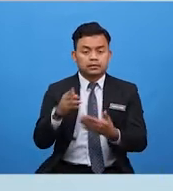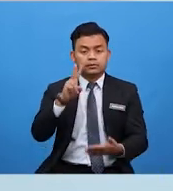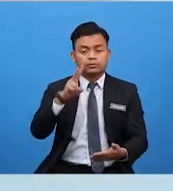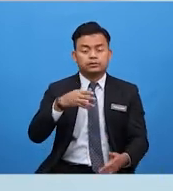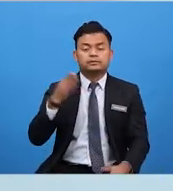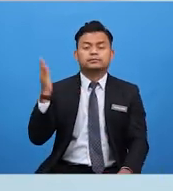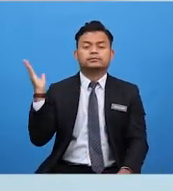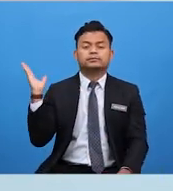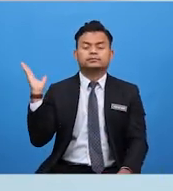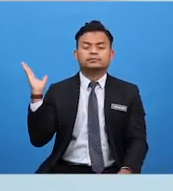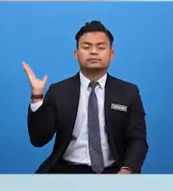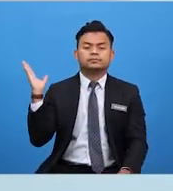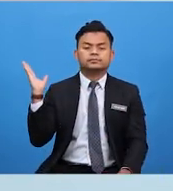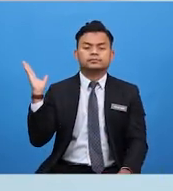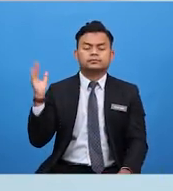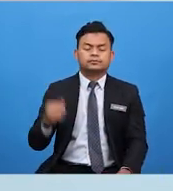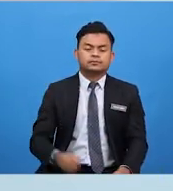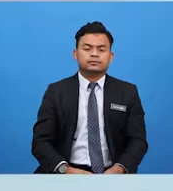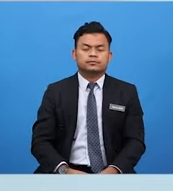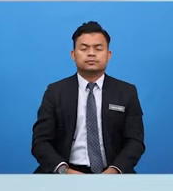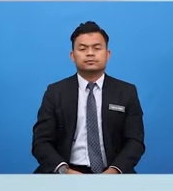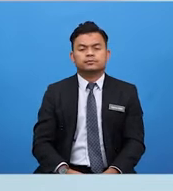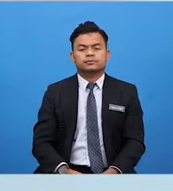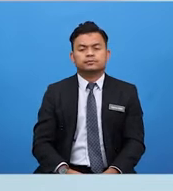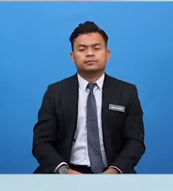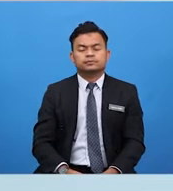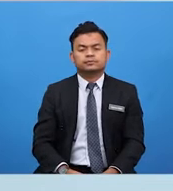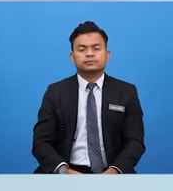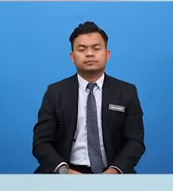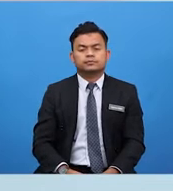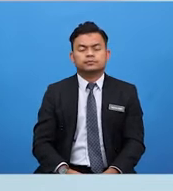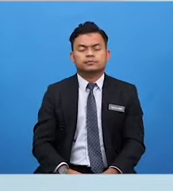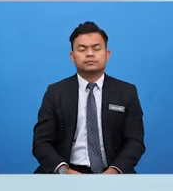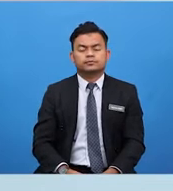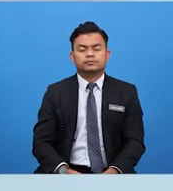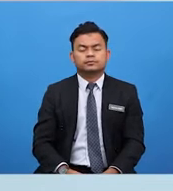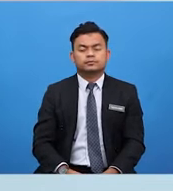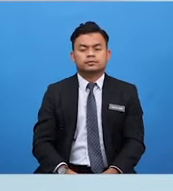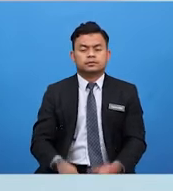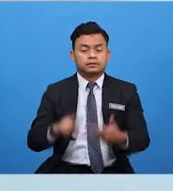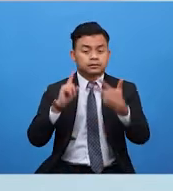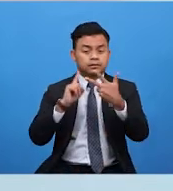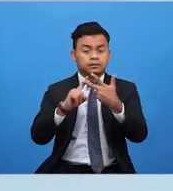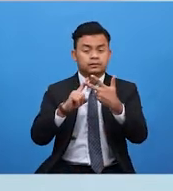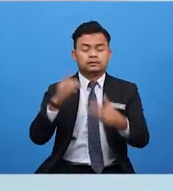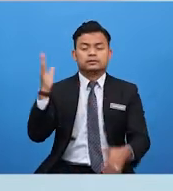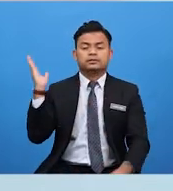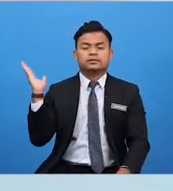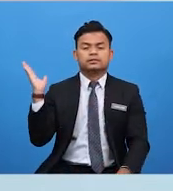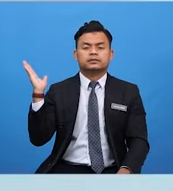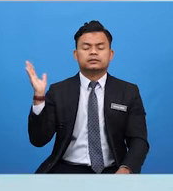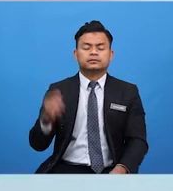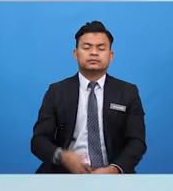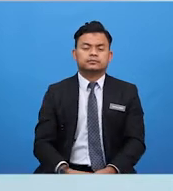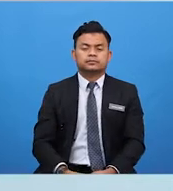lilin dengan cepat. Peralatan ketiga ialah ceret elektrik yang digunakan untuk memanaskan